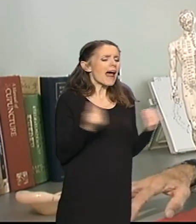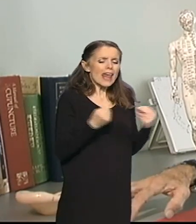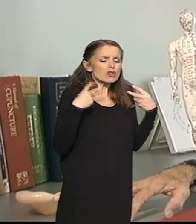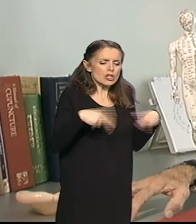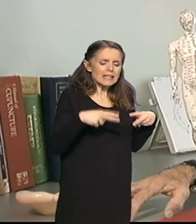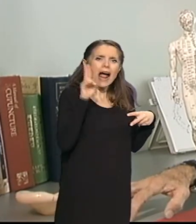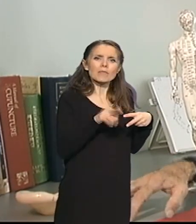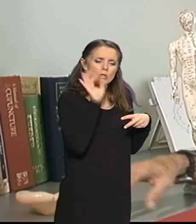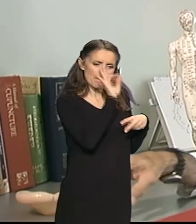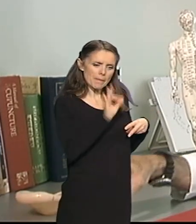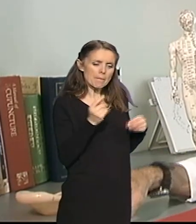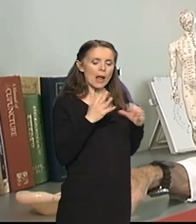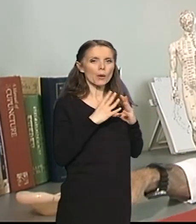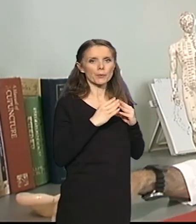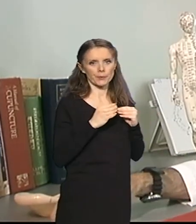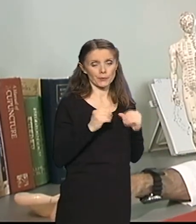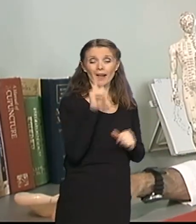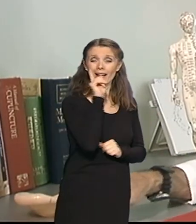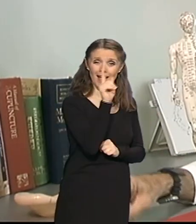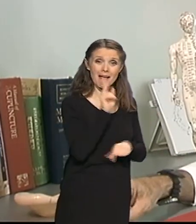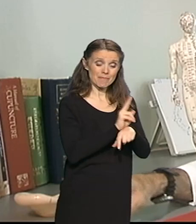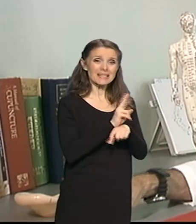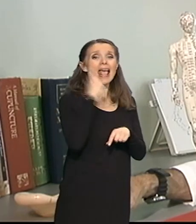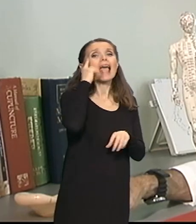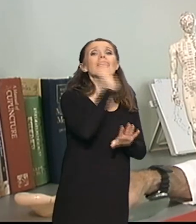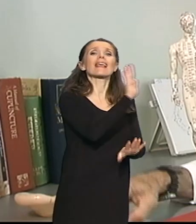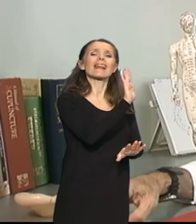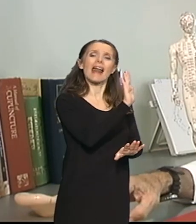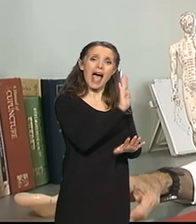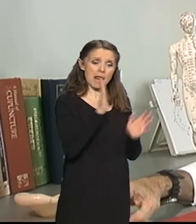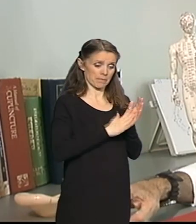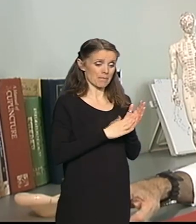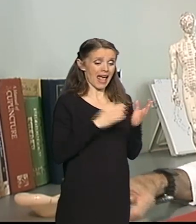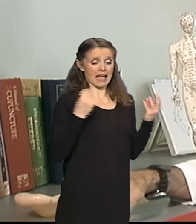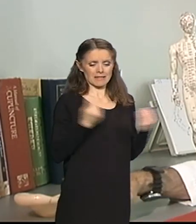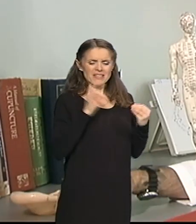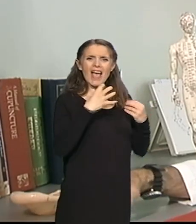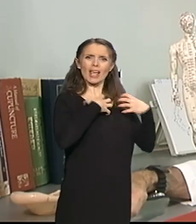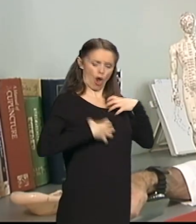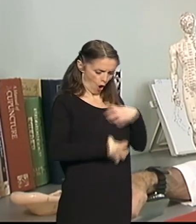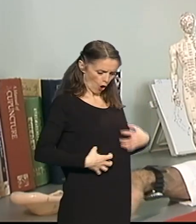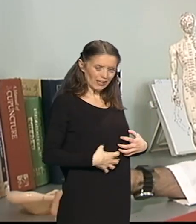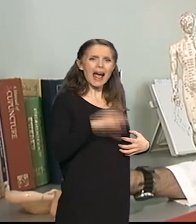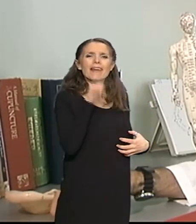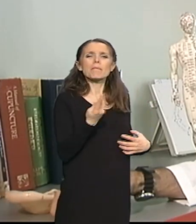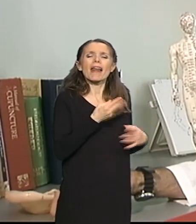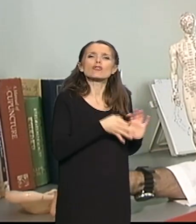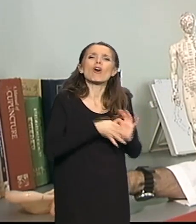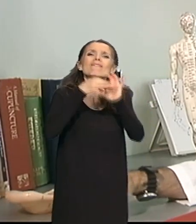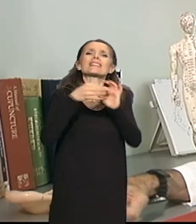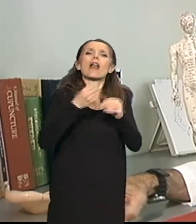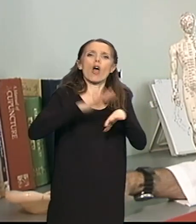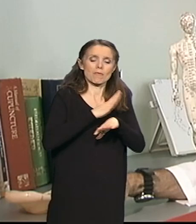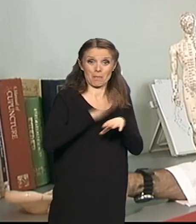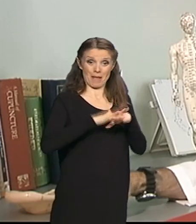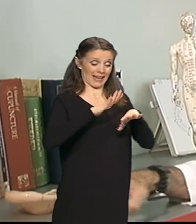organ u kineskoj medicini ima svoju emociju. Pa strah je vezan za elemenat metala,